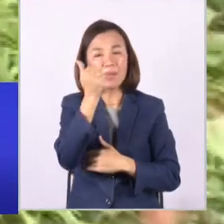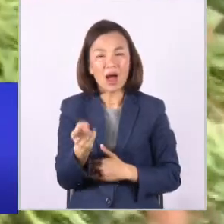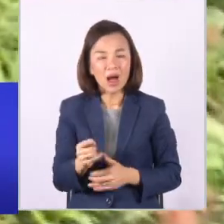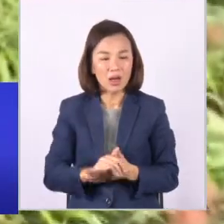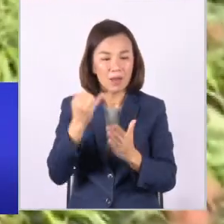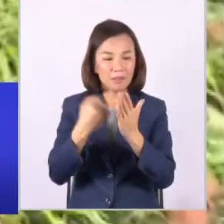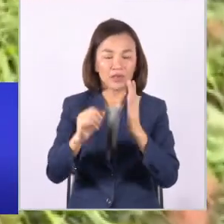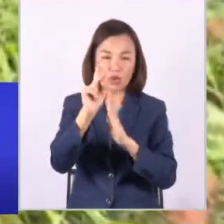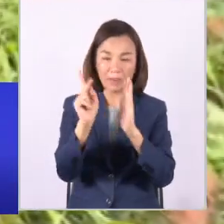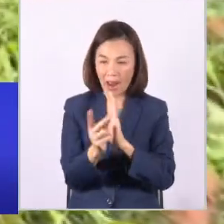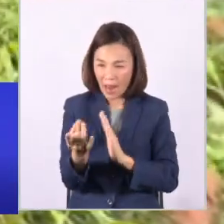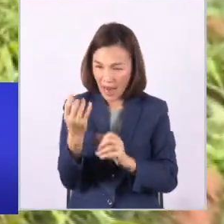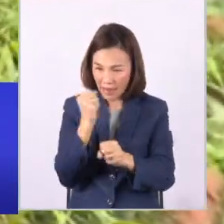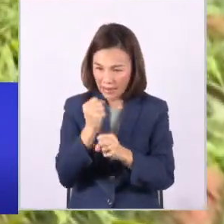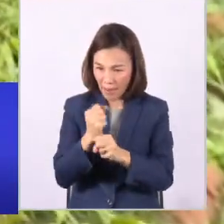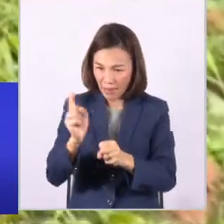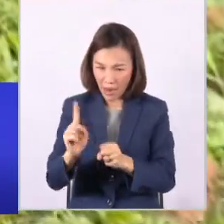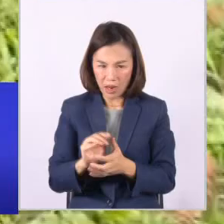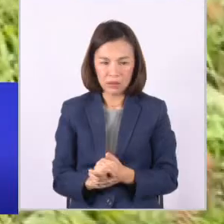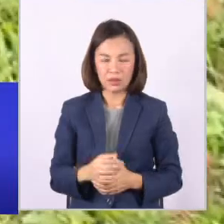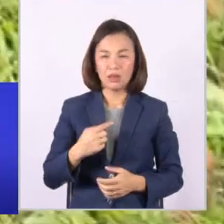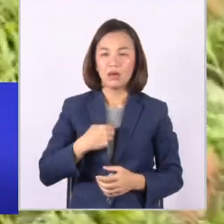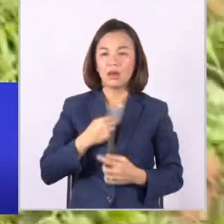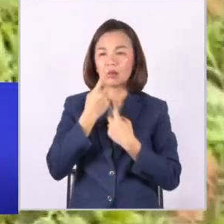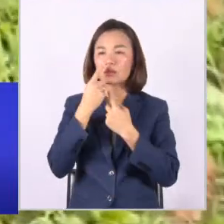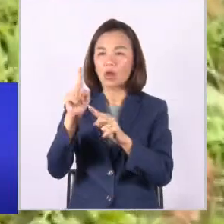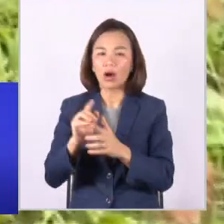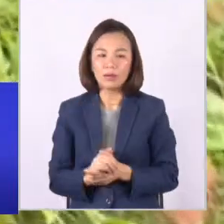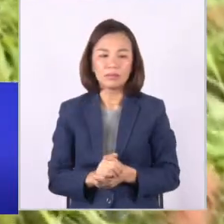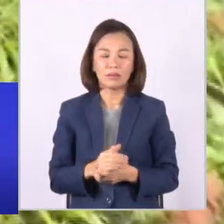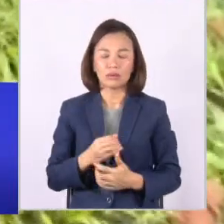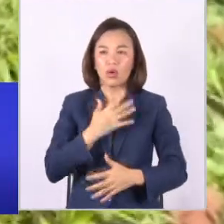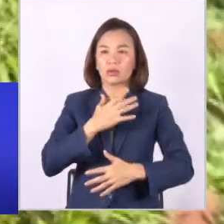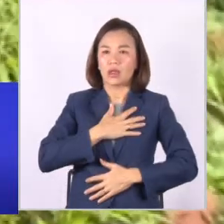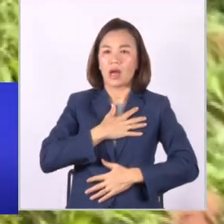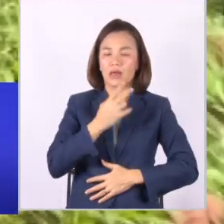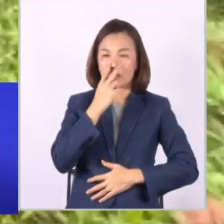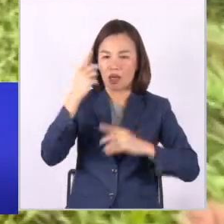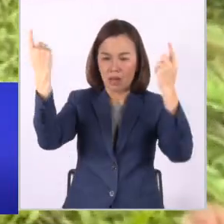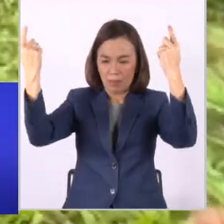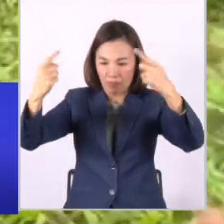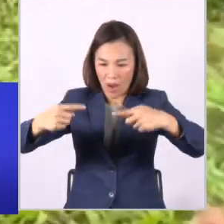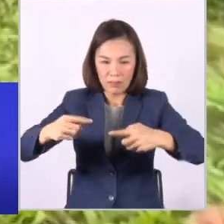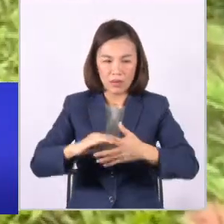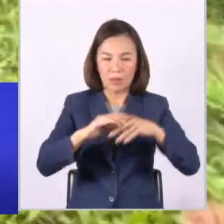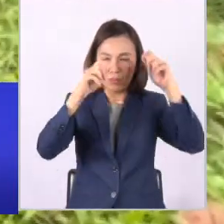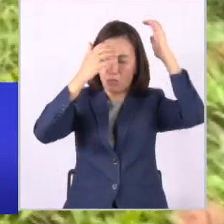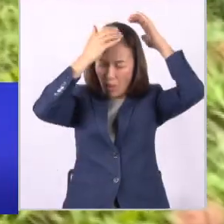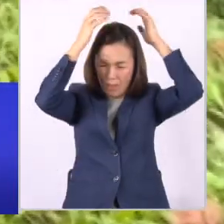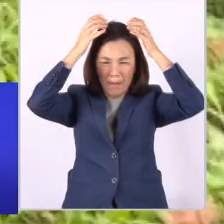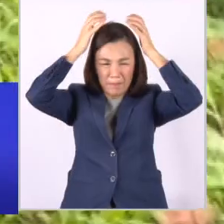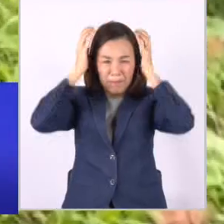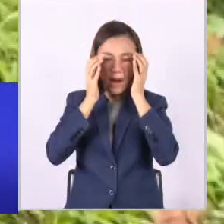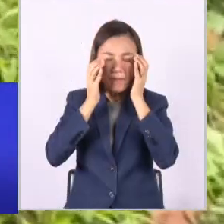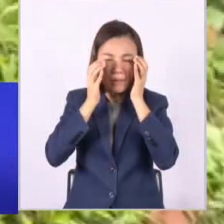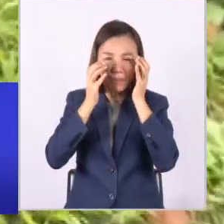ผิดกฎหมายอะไรหรือเปล่าเจ้าตัวให้เหตุผลว่าตกใจเห็นด่านตำรวจผมไม่สวมหมวกกันน็อก โอเคนั้นเอง